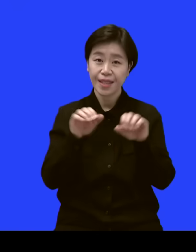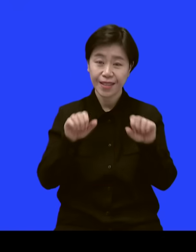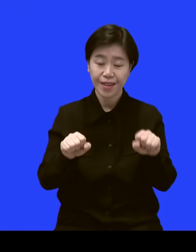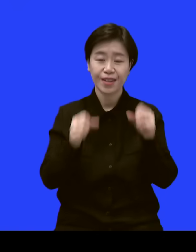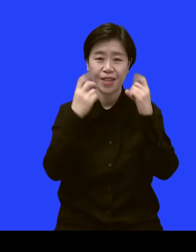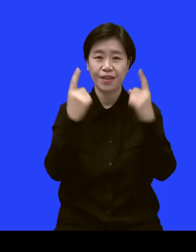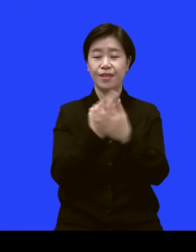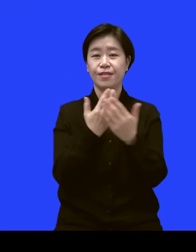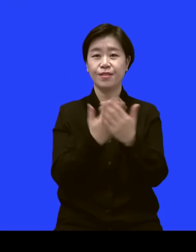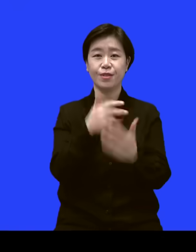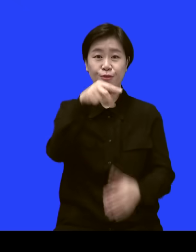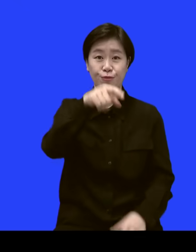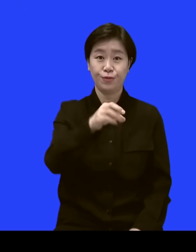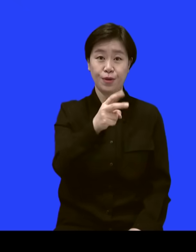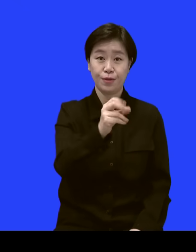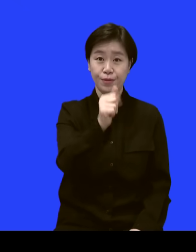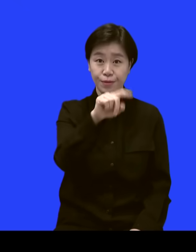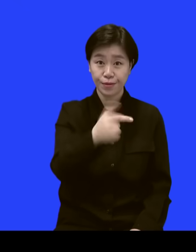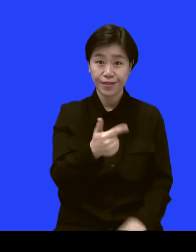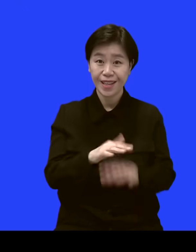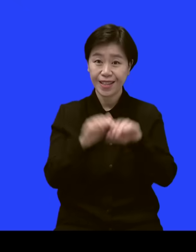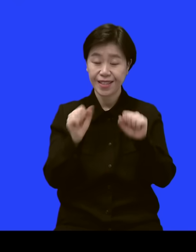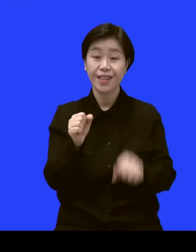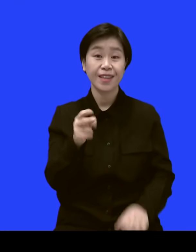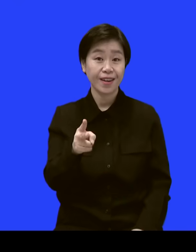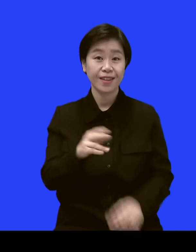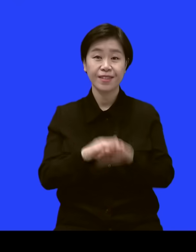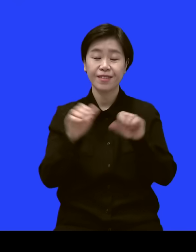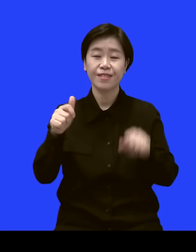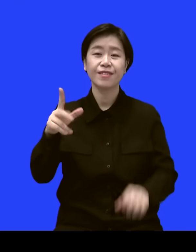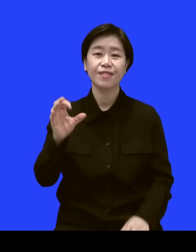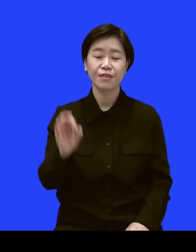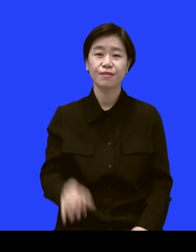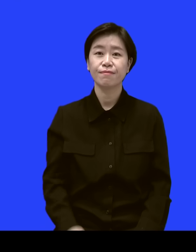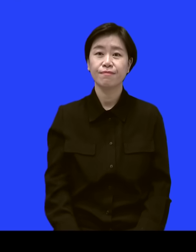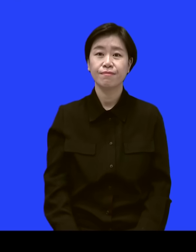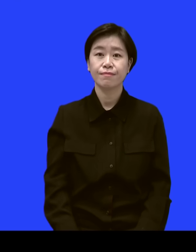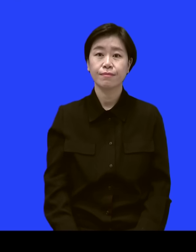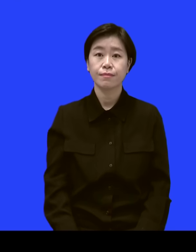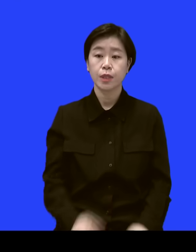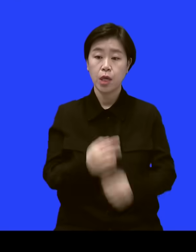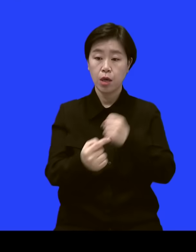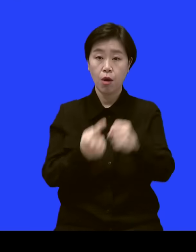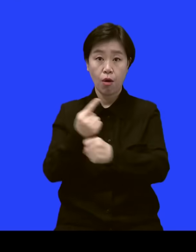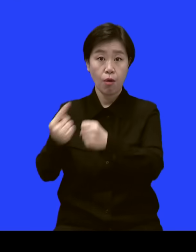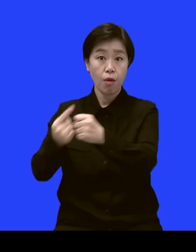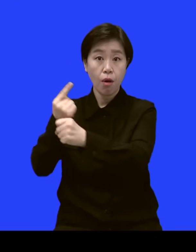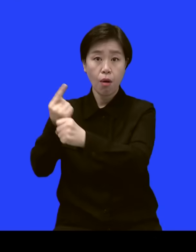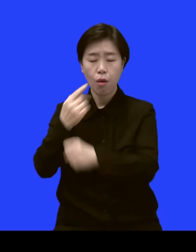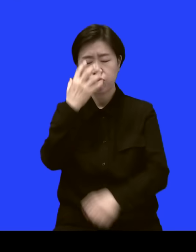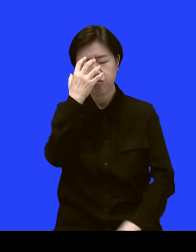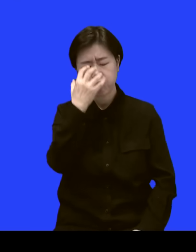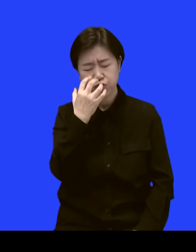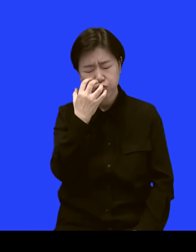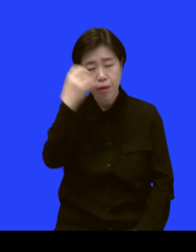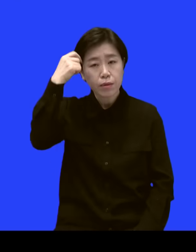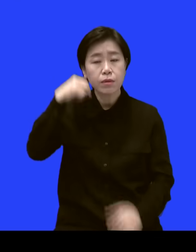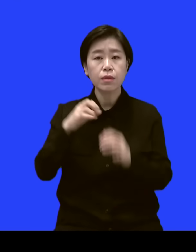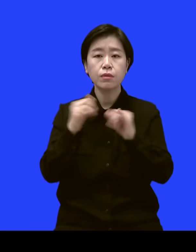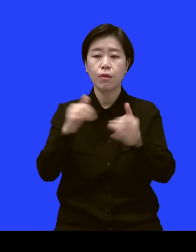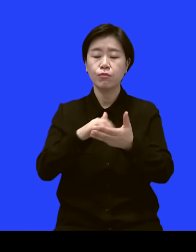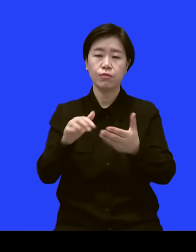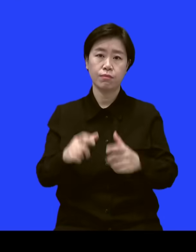안녕하세요. 새롭게 와서서 주영훈입니다. 안녕하세요, 연예일입니다. 안녕하세요, 정봉균입니다. 매년 우울증 환자가 급증하고 있다고 하는데요. 오늘